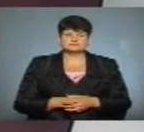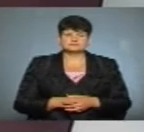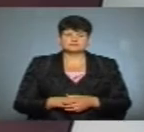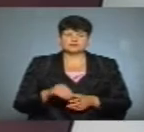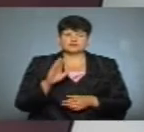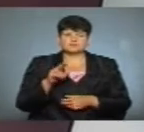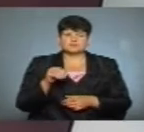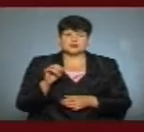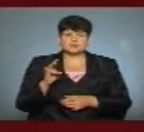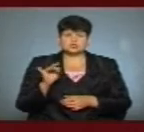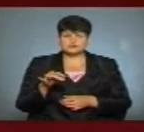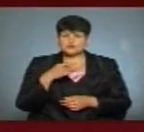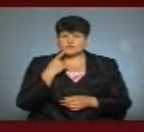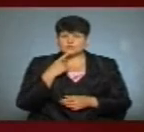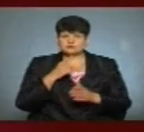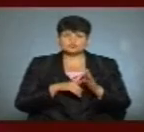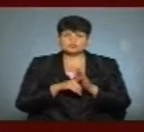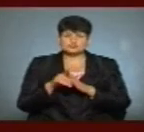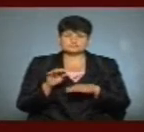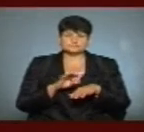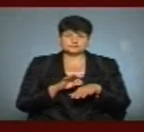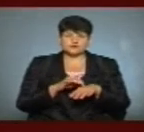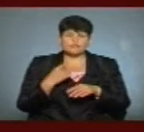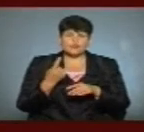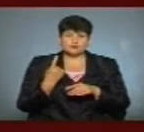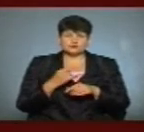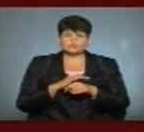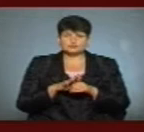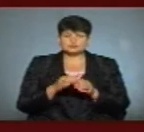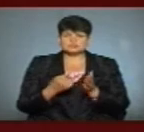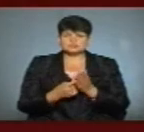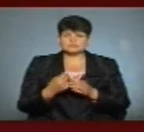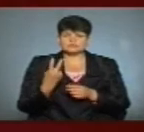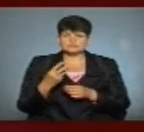Володимир Паничев каже, від початку пандемії в області коронавірус підтвердили у